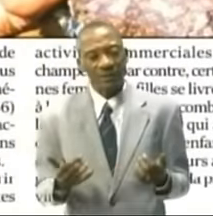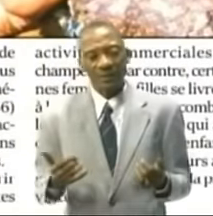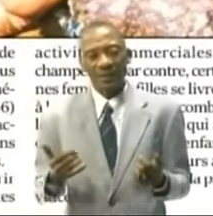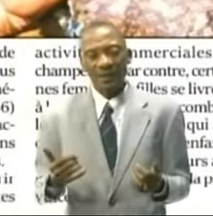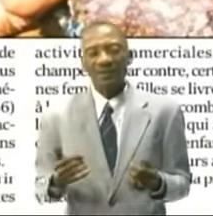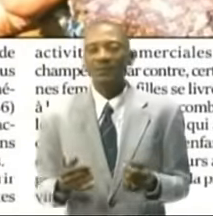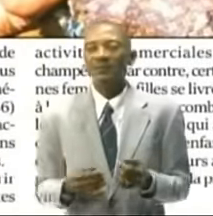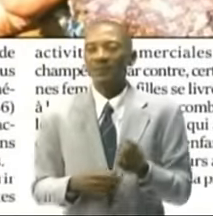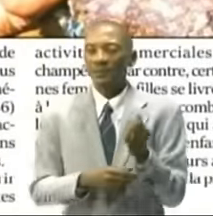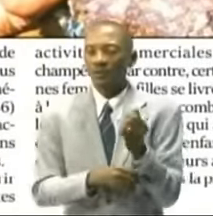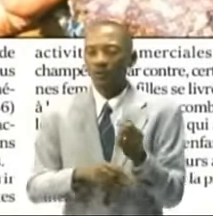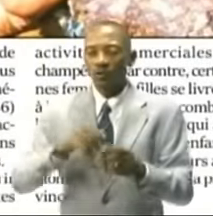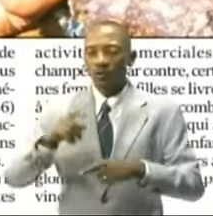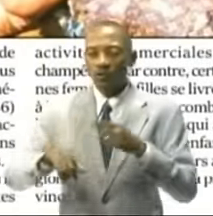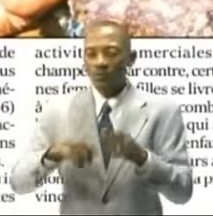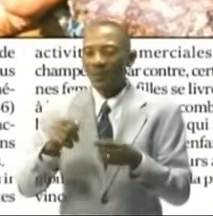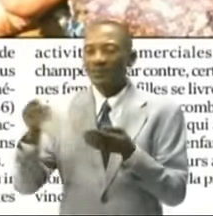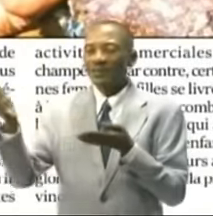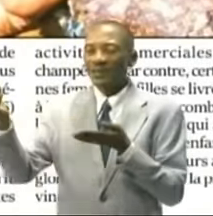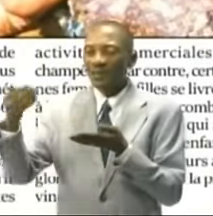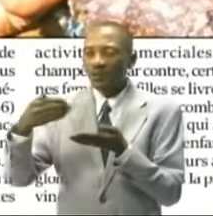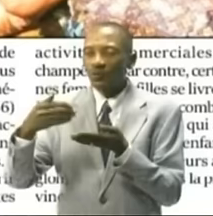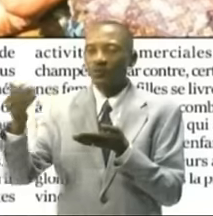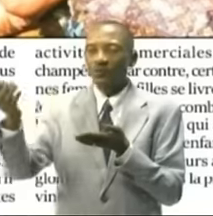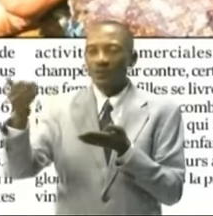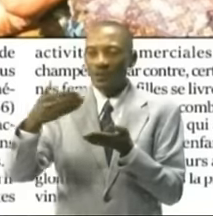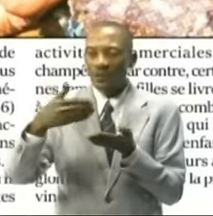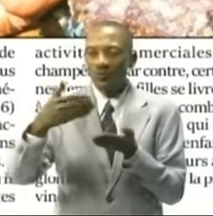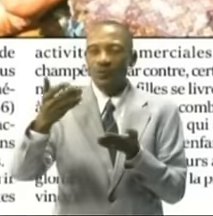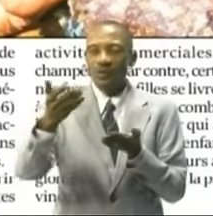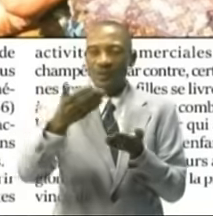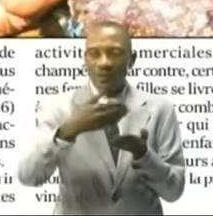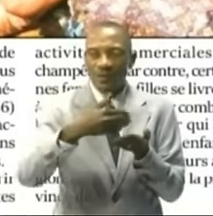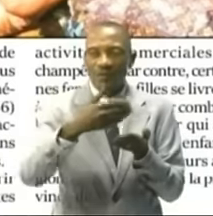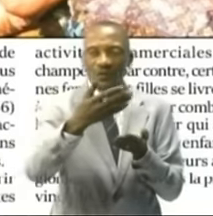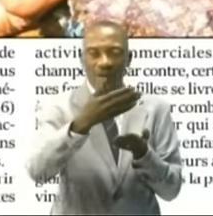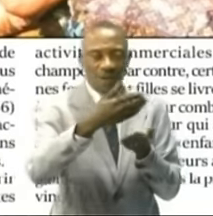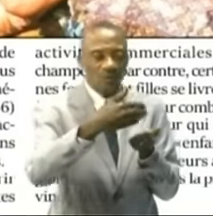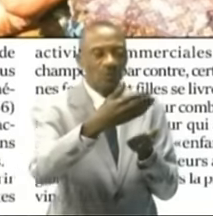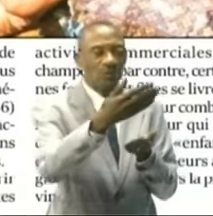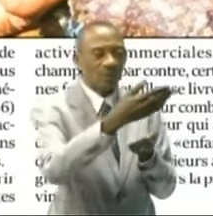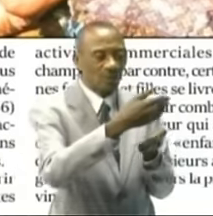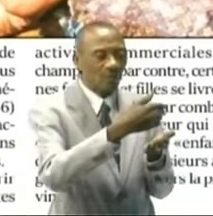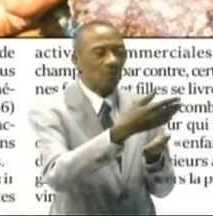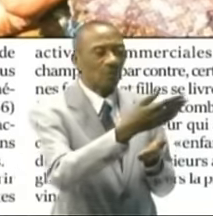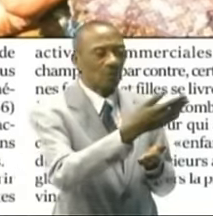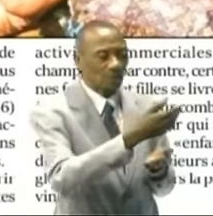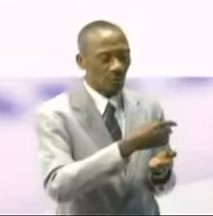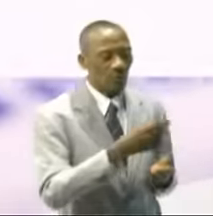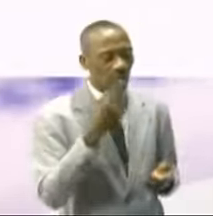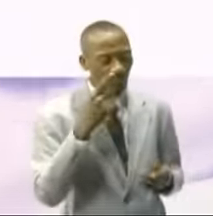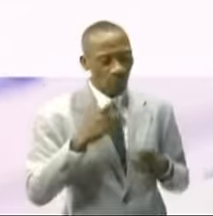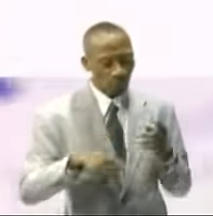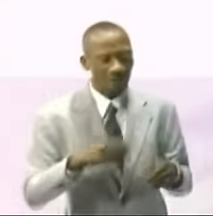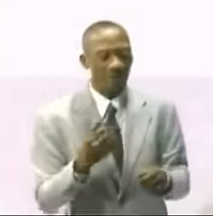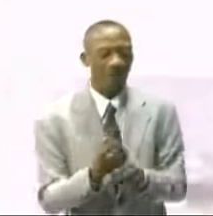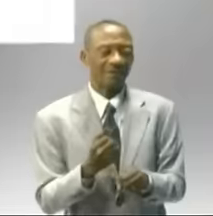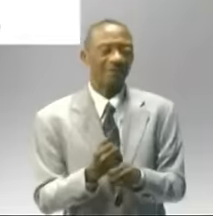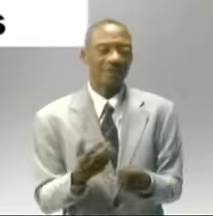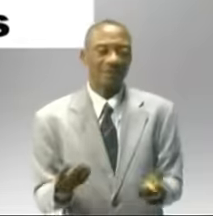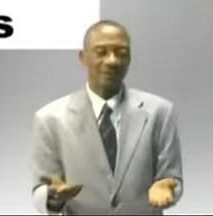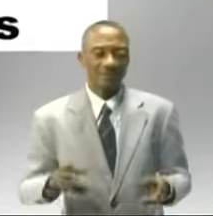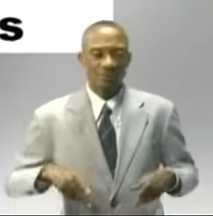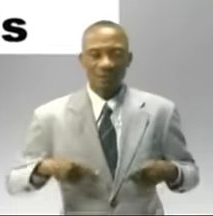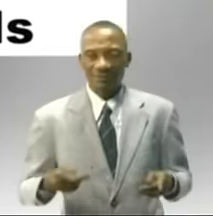par Louise Mbassani, chef de division aux actions humanitaires et solidarité nationale.